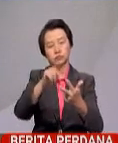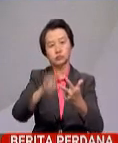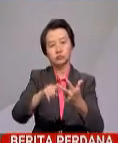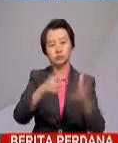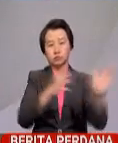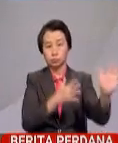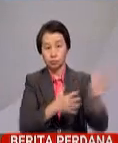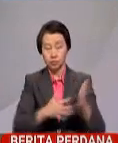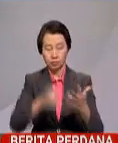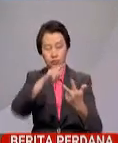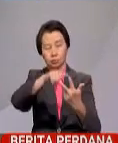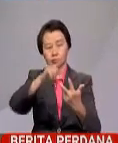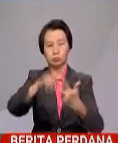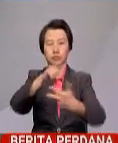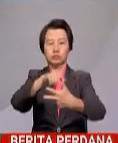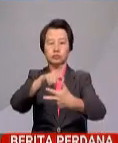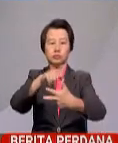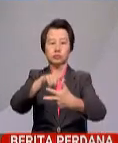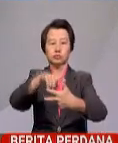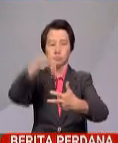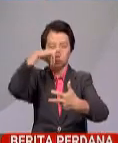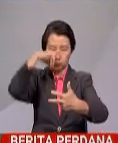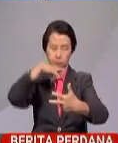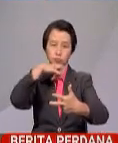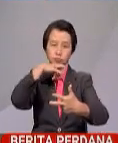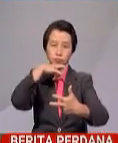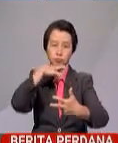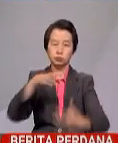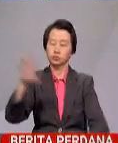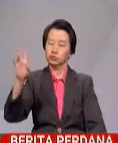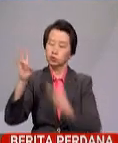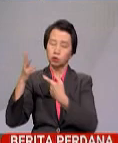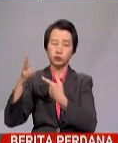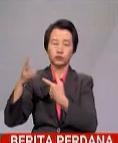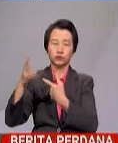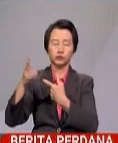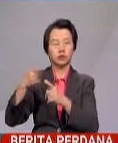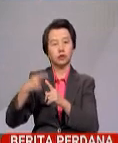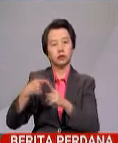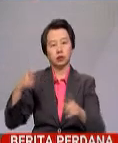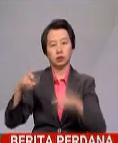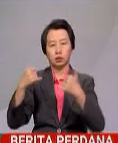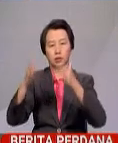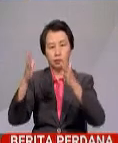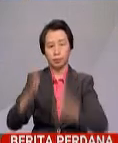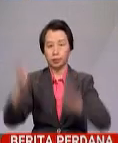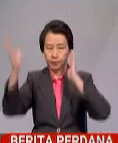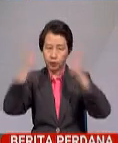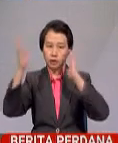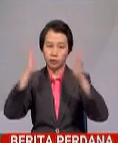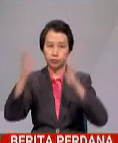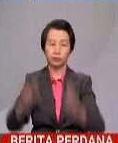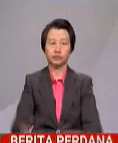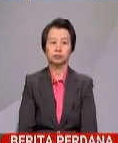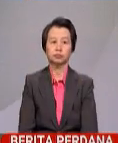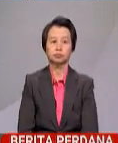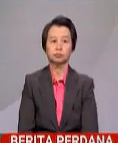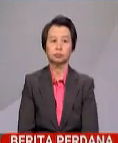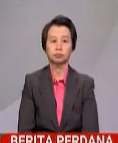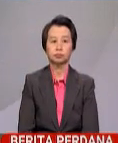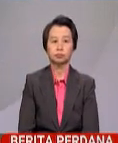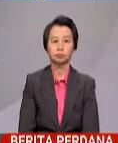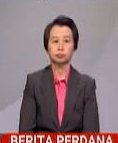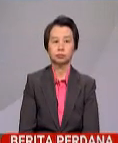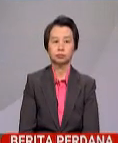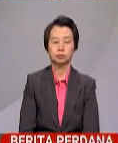Argentina, satu daripada Kazakhstan dan 17 daripada pemain-pemain tempatan.